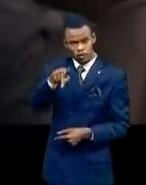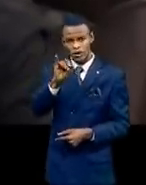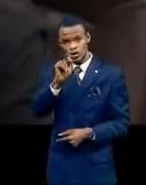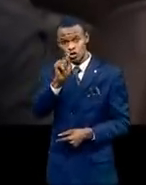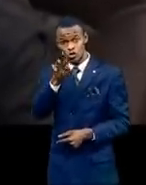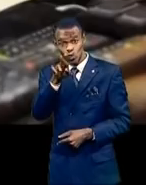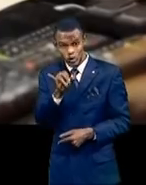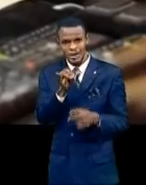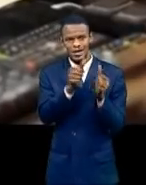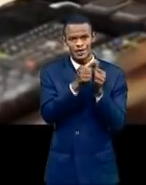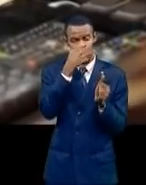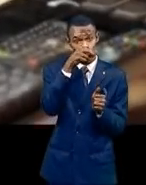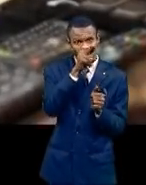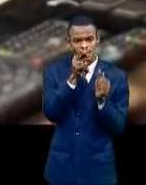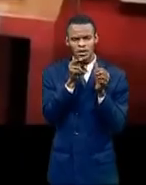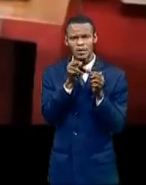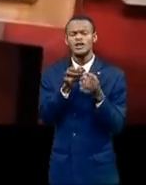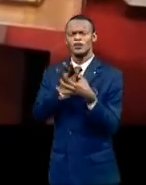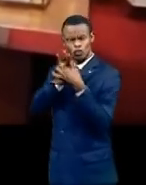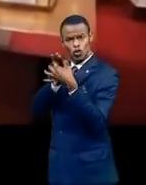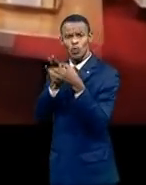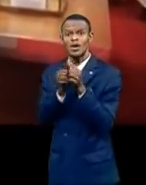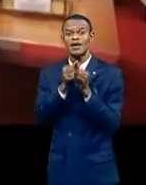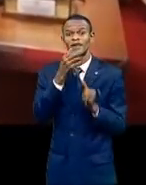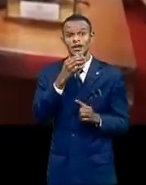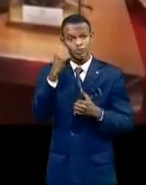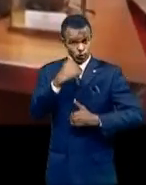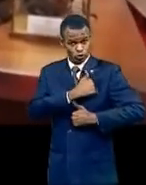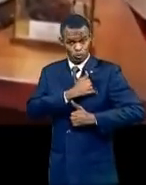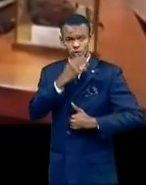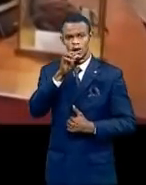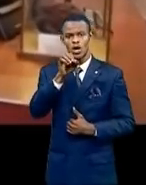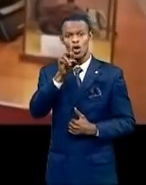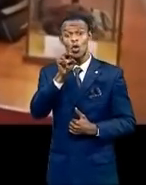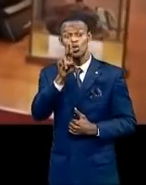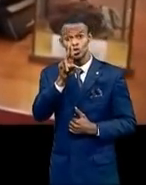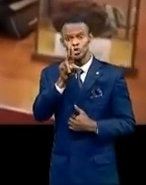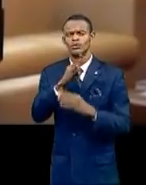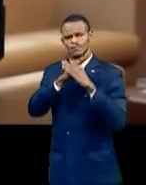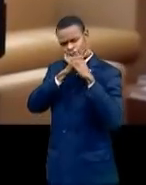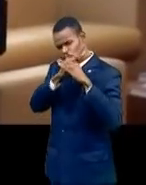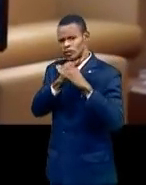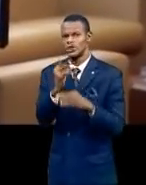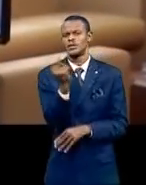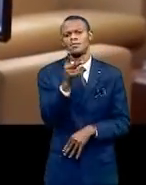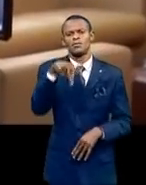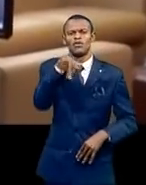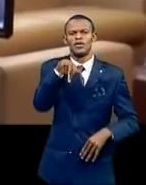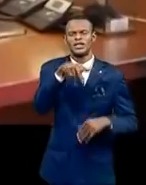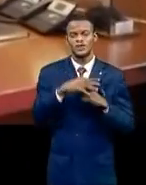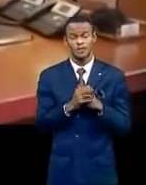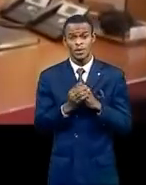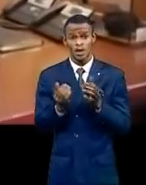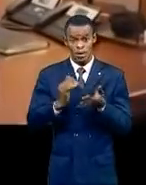la mission d'observation des Nations Unies en République démocratique du Congo. Le ministre de la Défense a aussi